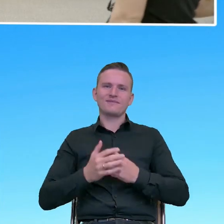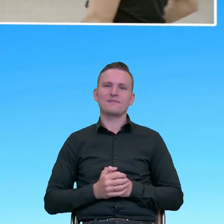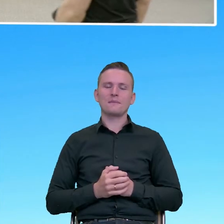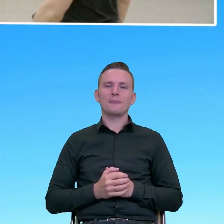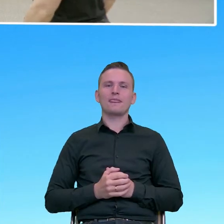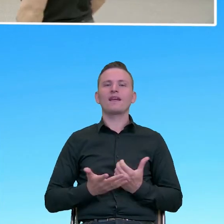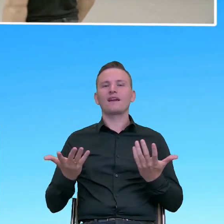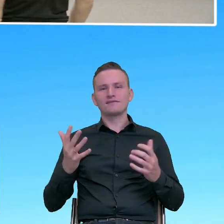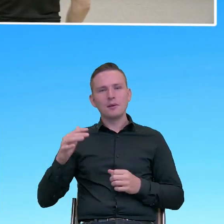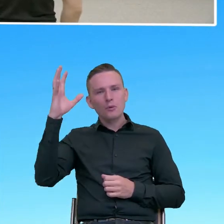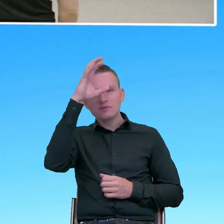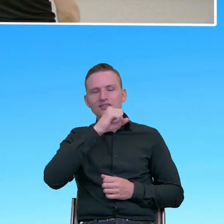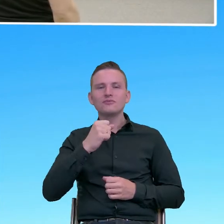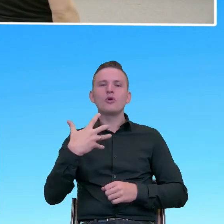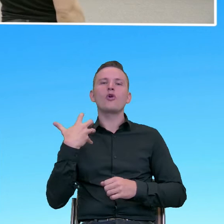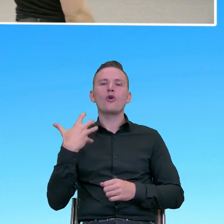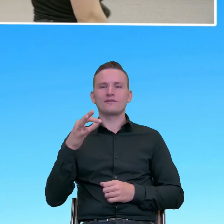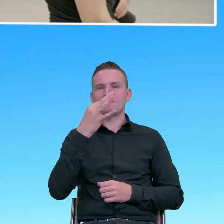zapomnieliśmy o naszym gościu specjalnym. Albo